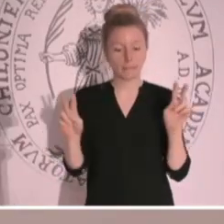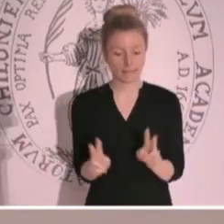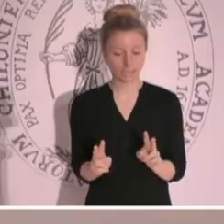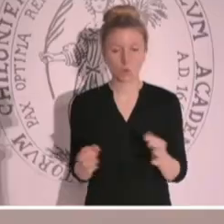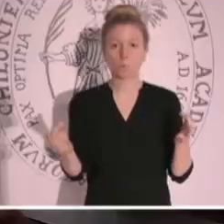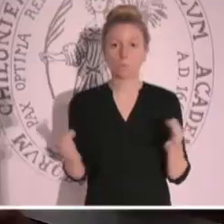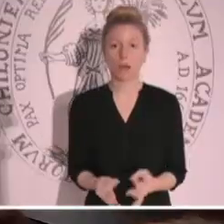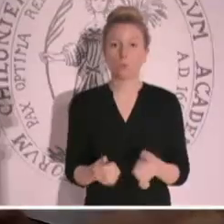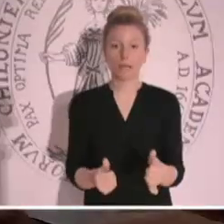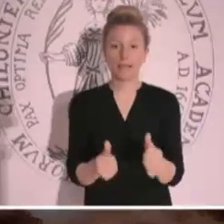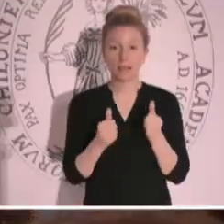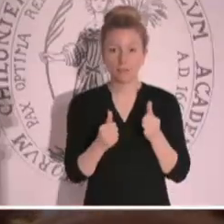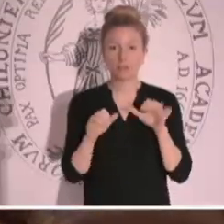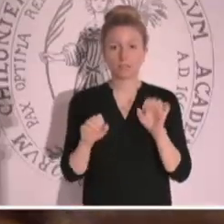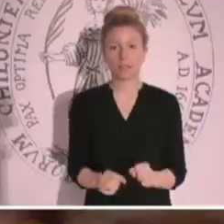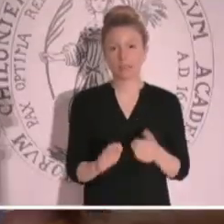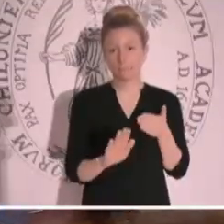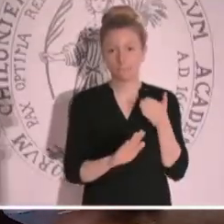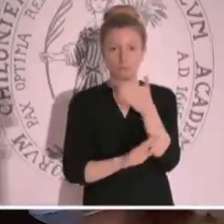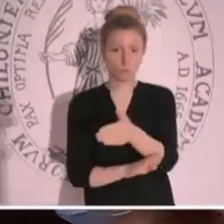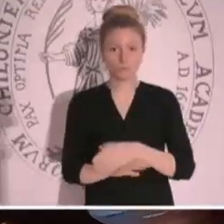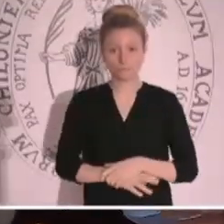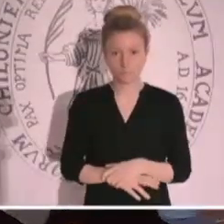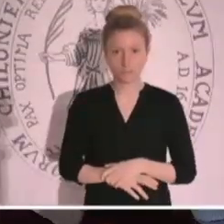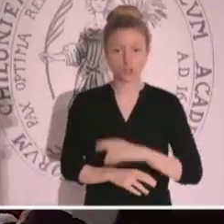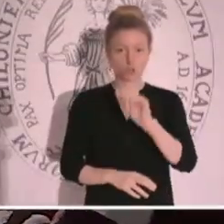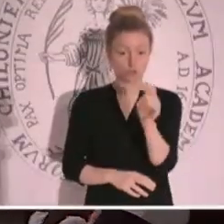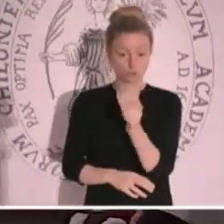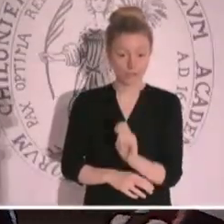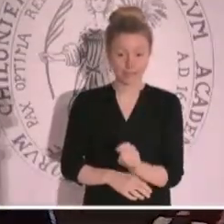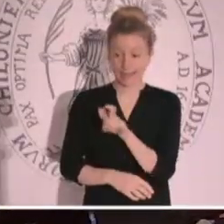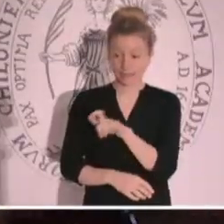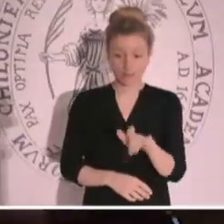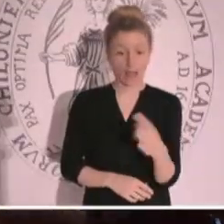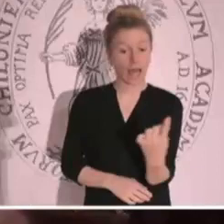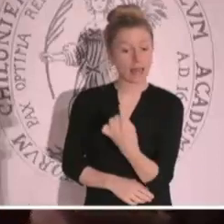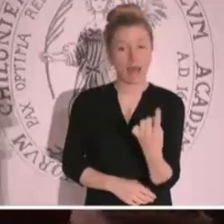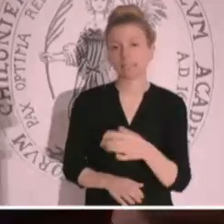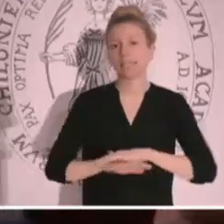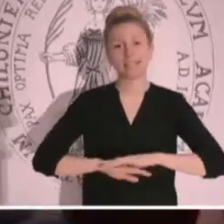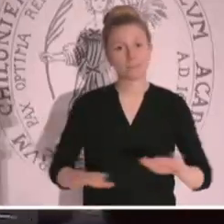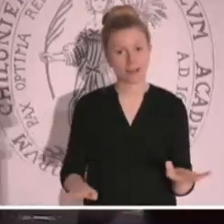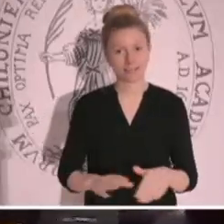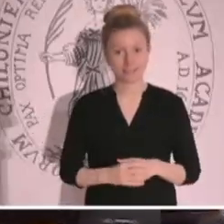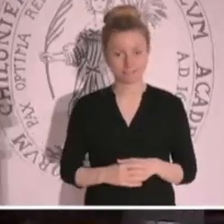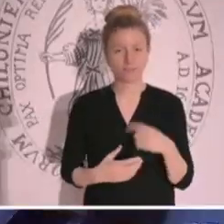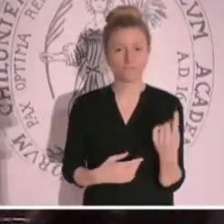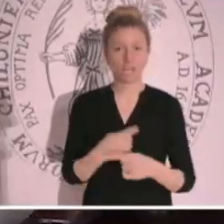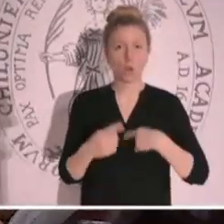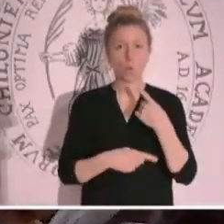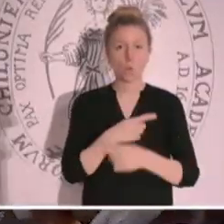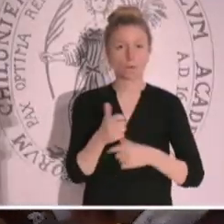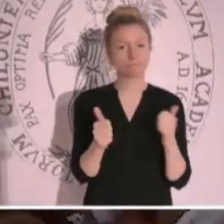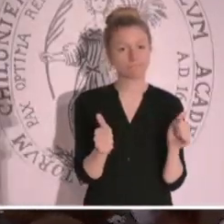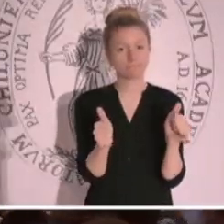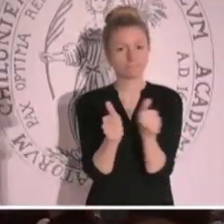Uns ist es ganz wichtig, niemand ist alleine und wir sind für euch da. Und während des Semesters versorgen